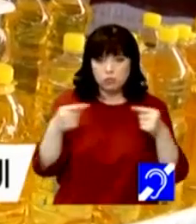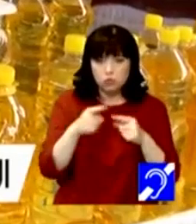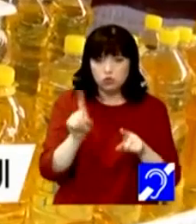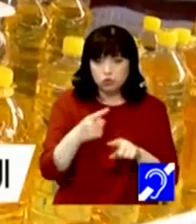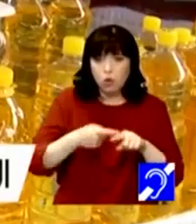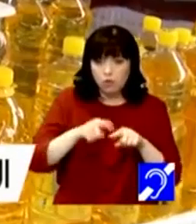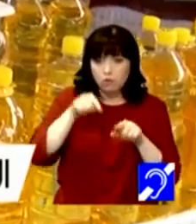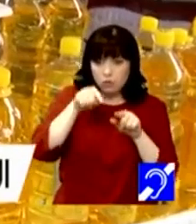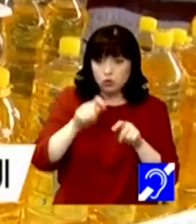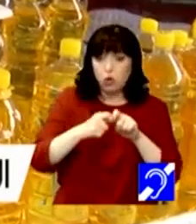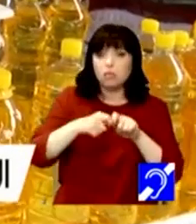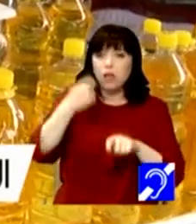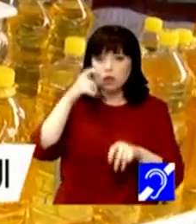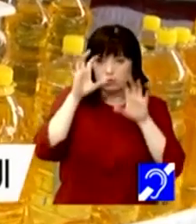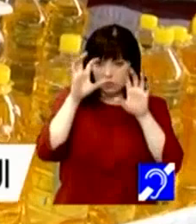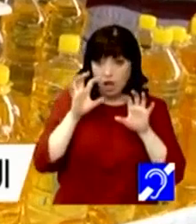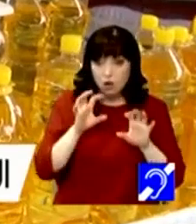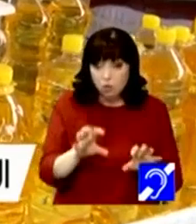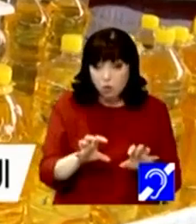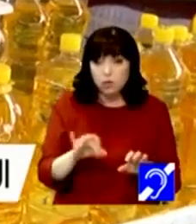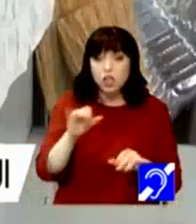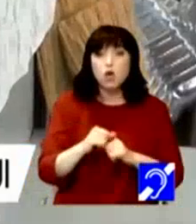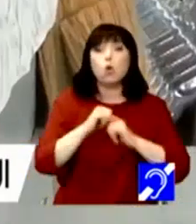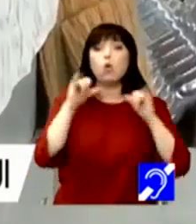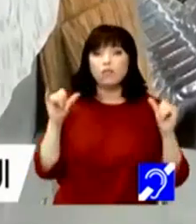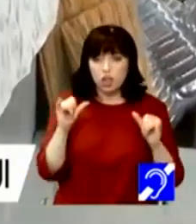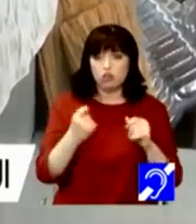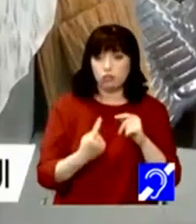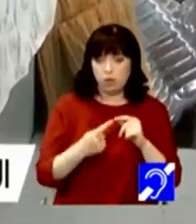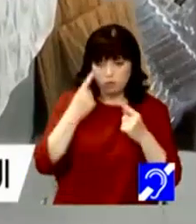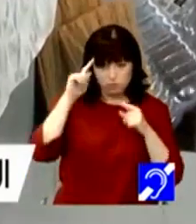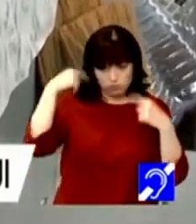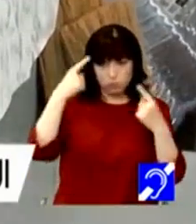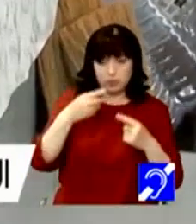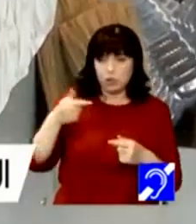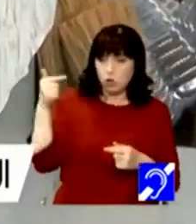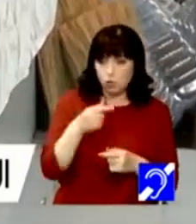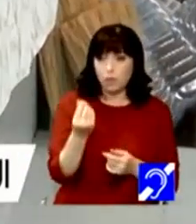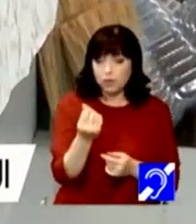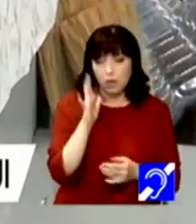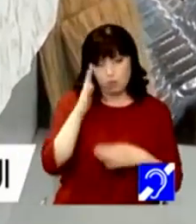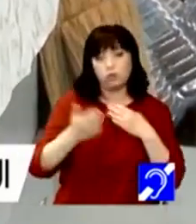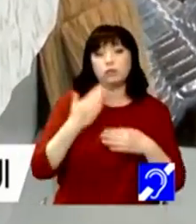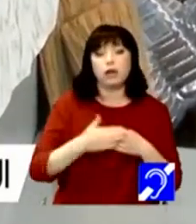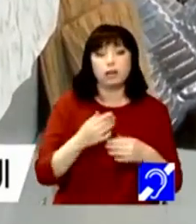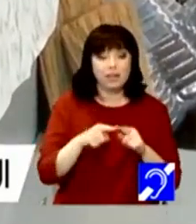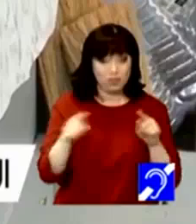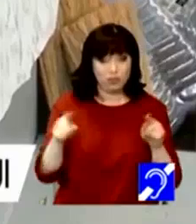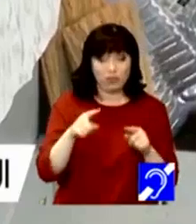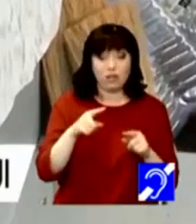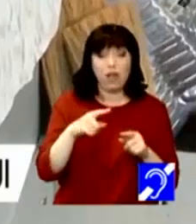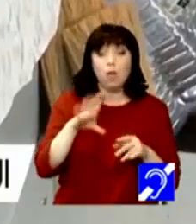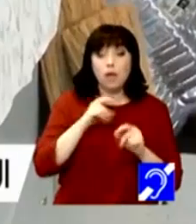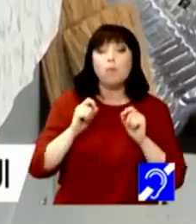această firmă că a încălcat legea concurenței și a crescut prețul excesiv, va fi sancționată. În ultima săptămână, uleiul vegetal